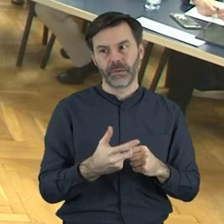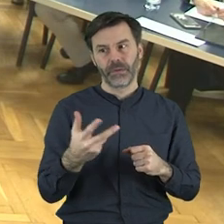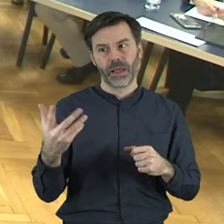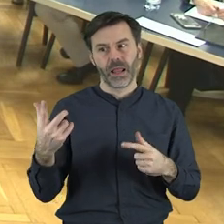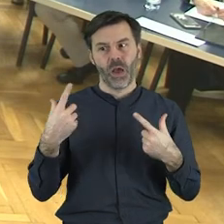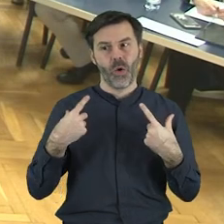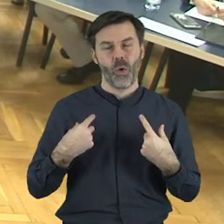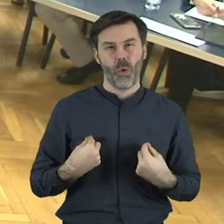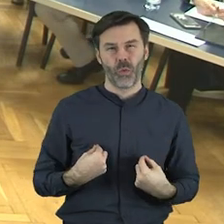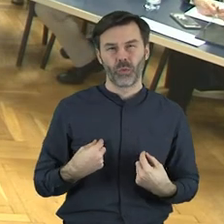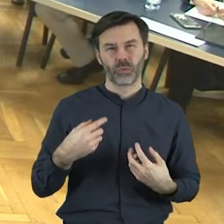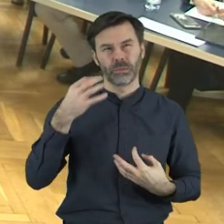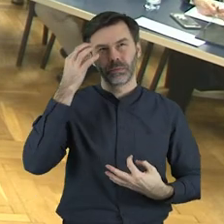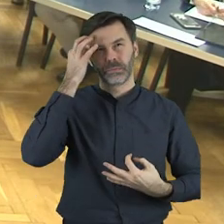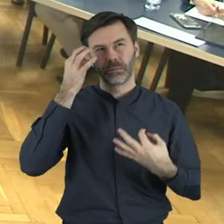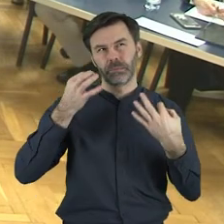niepokój.